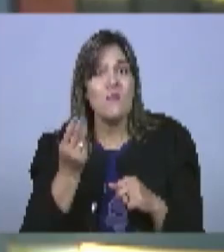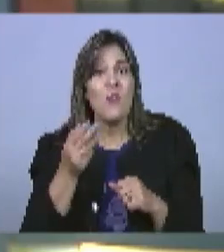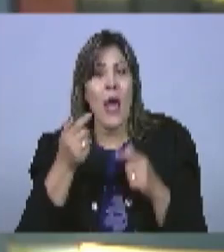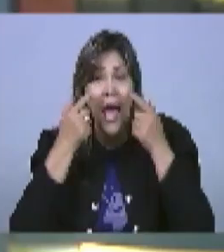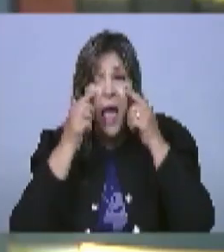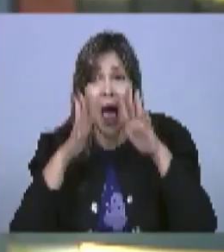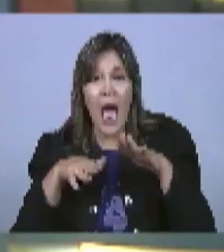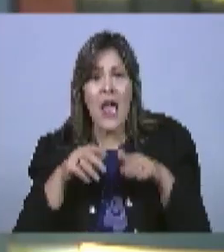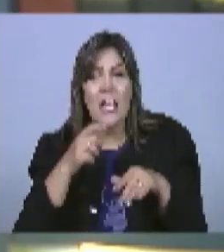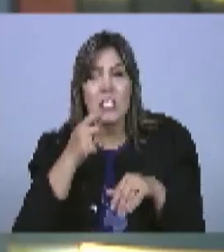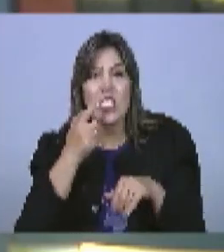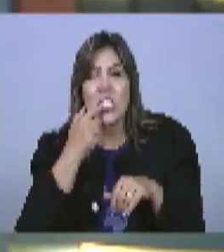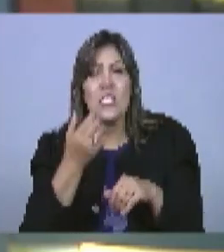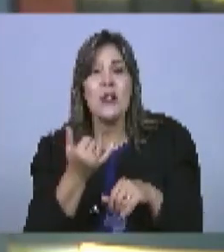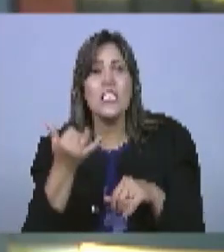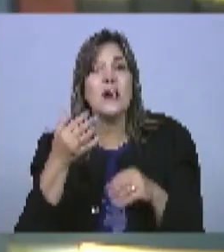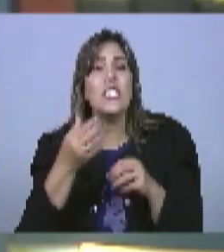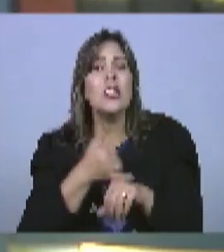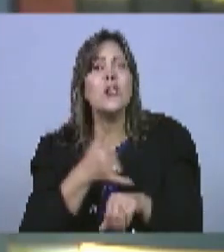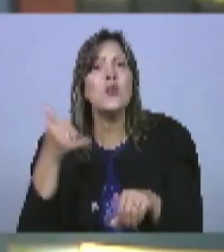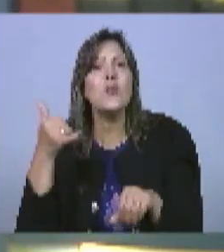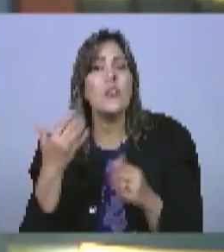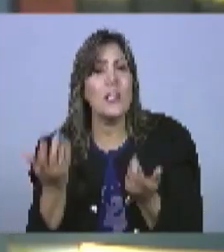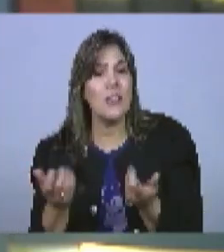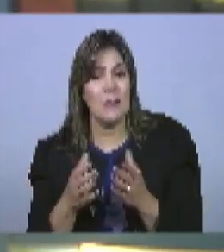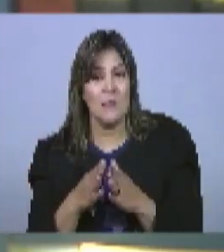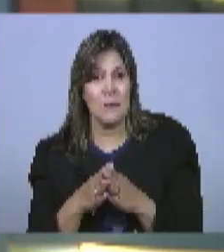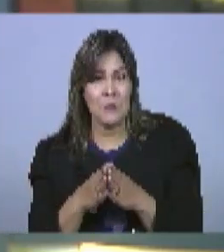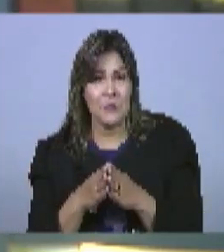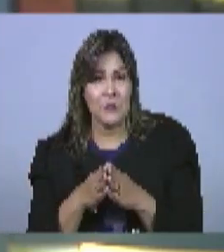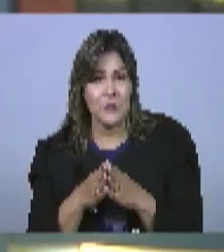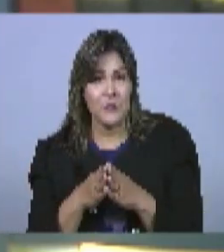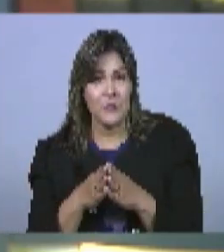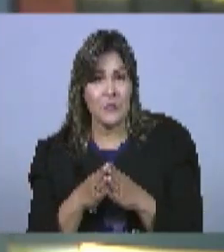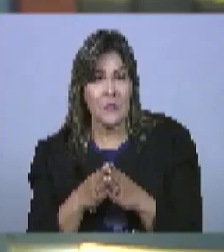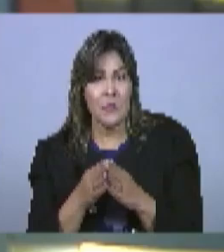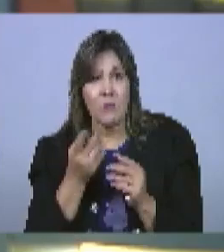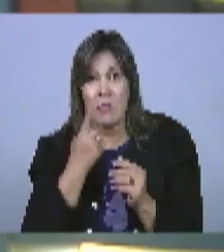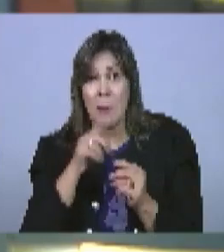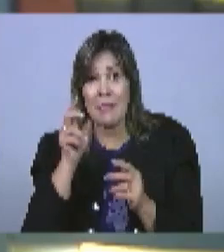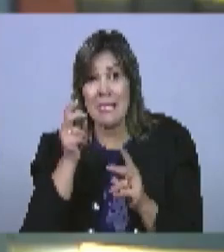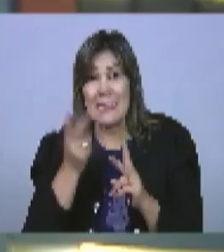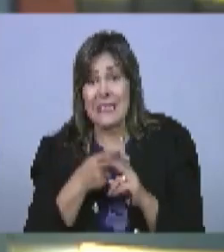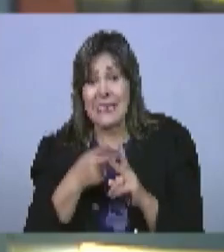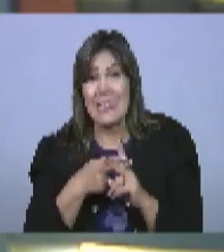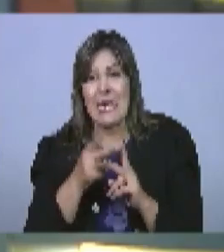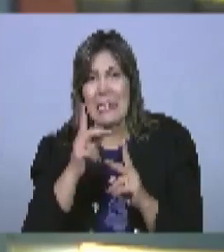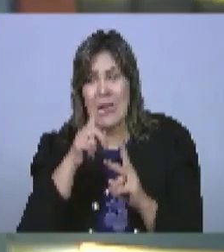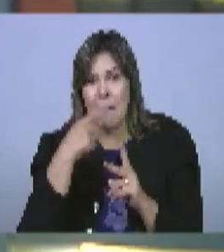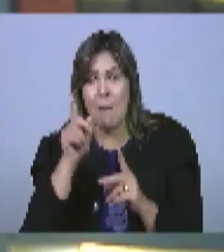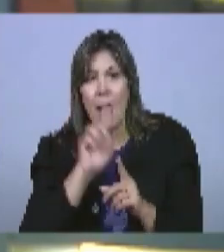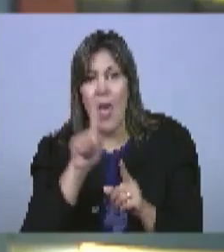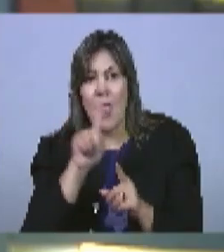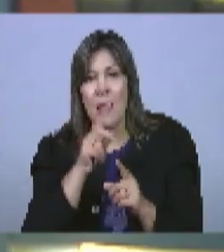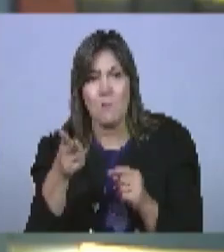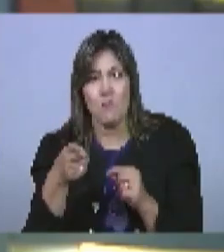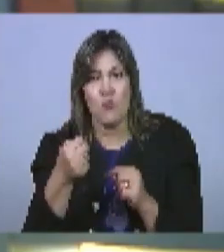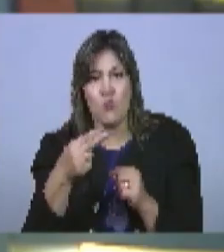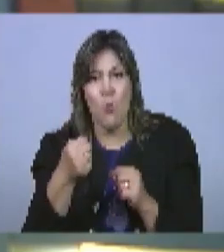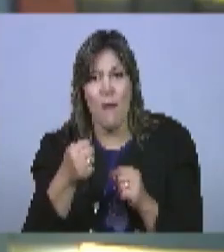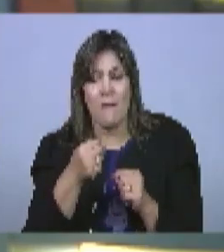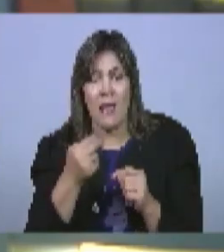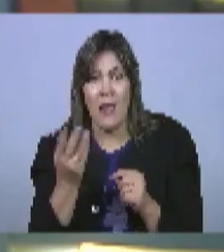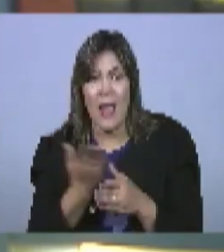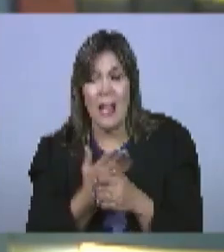طويله والناس كلها بتتكلم عنه لكن الناس لما صارت واحتجت ما ارتش